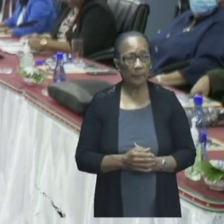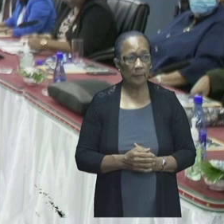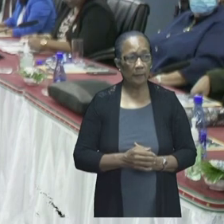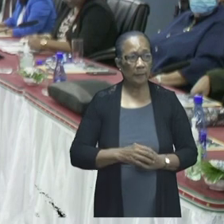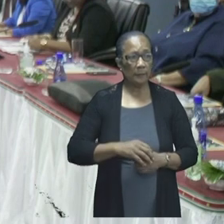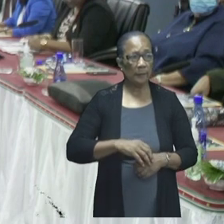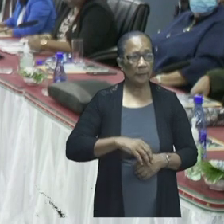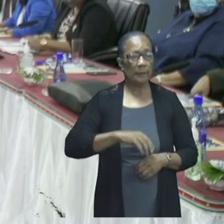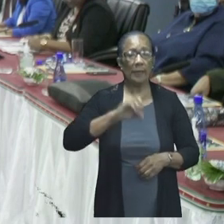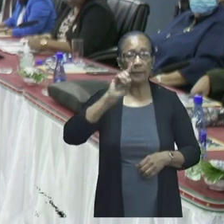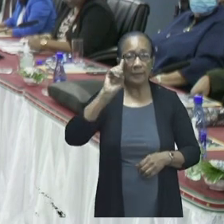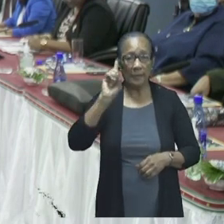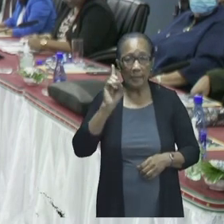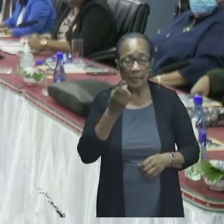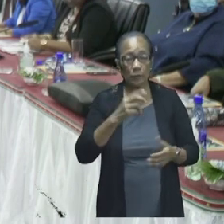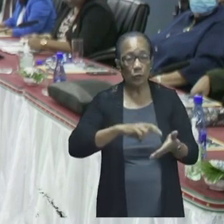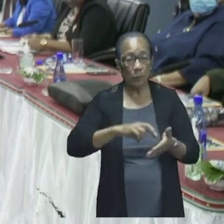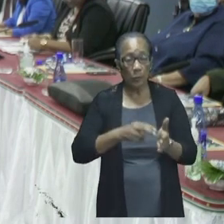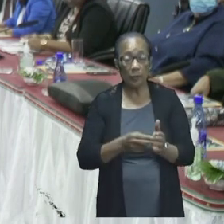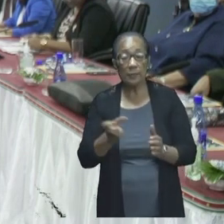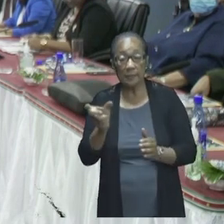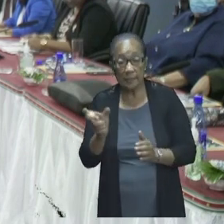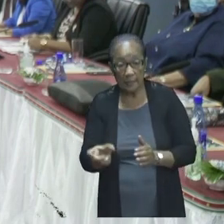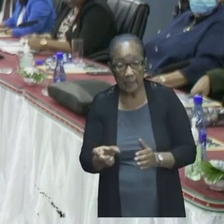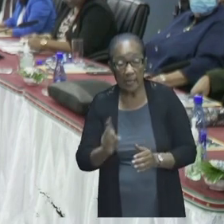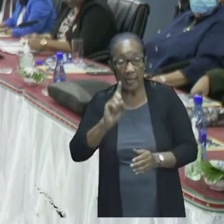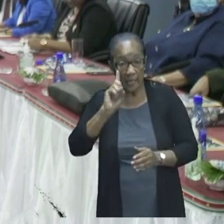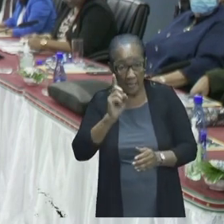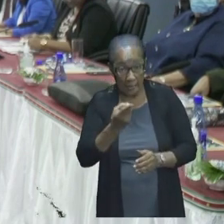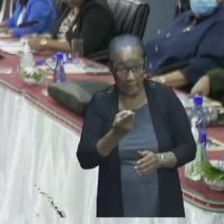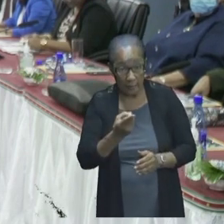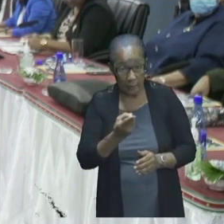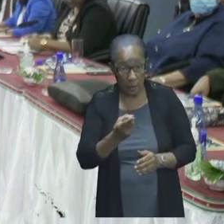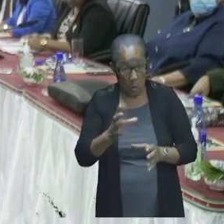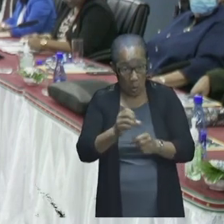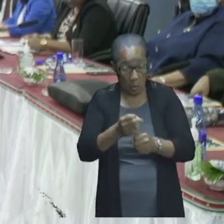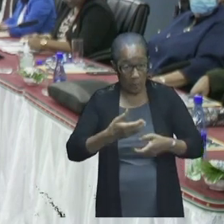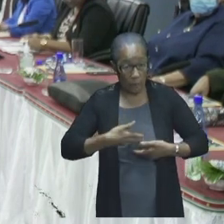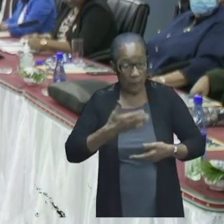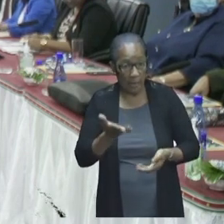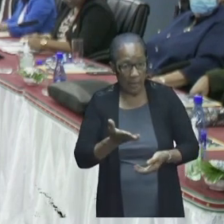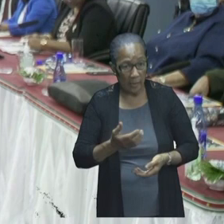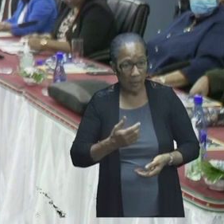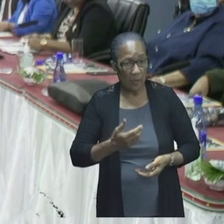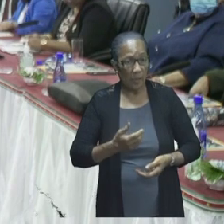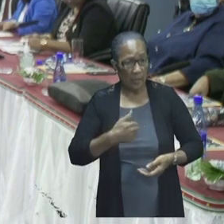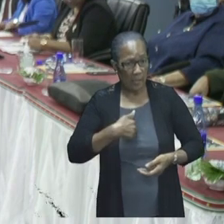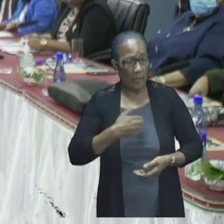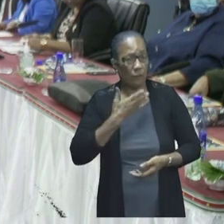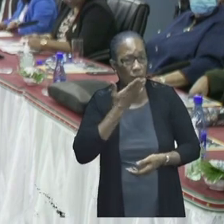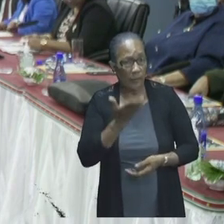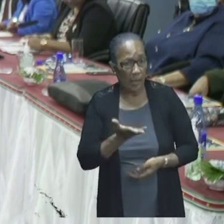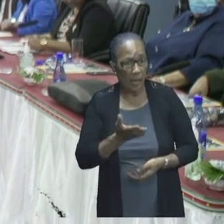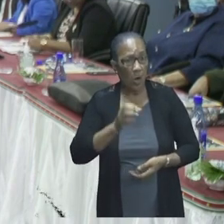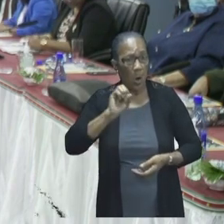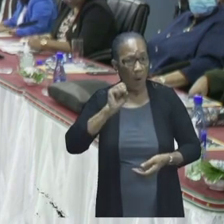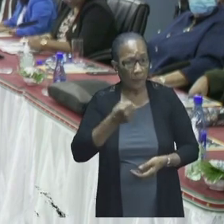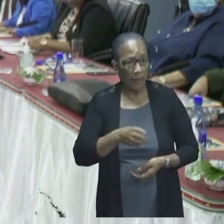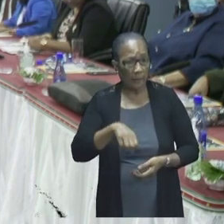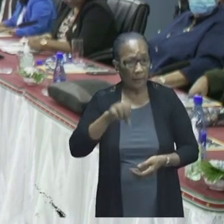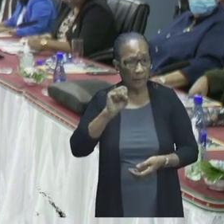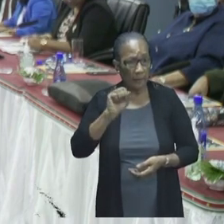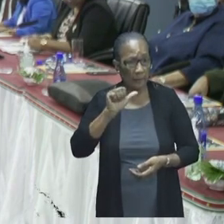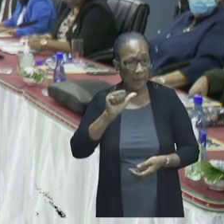eerst gaan zeker de zoals het vaak eraan toe gegaan is waarom ik dat vraag ik heb begrepen dat op het senboku project waren zo veel